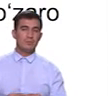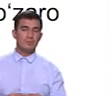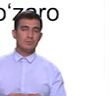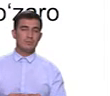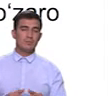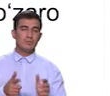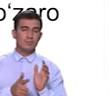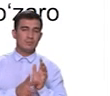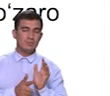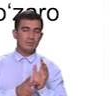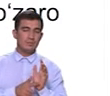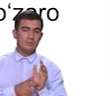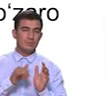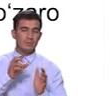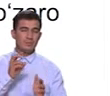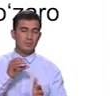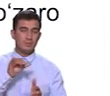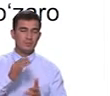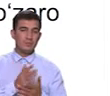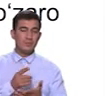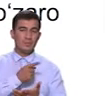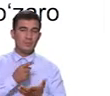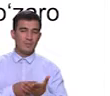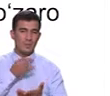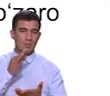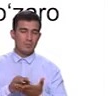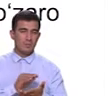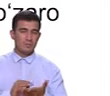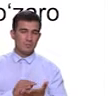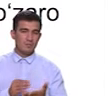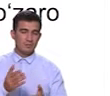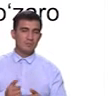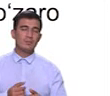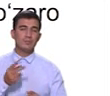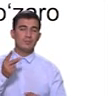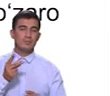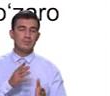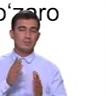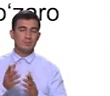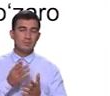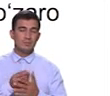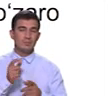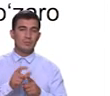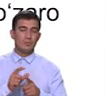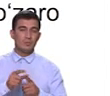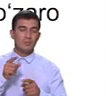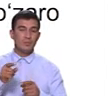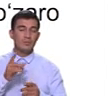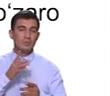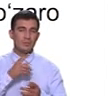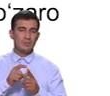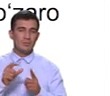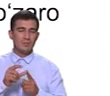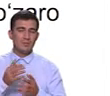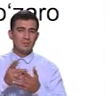darslikning 7-sahifasida berilgan savollarga javob topish va ikkinchi, mavzuni o'qish hamda qadimgi